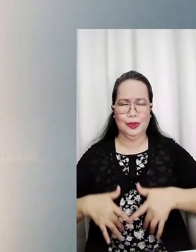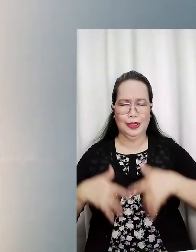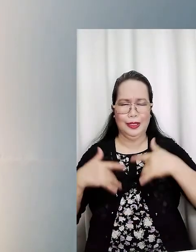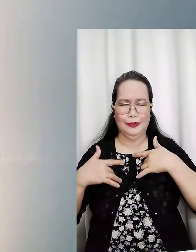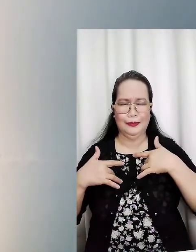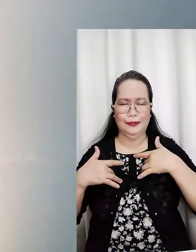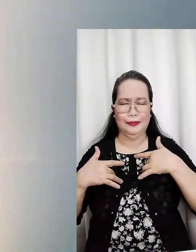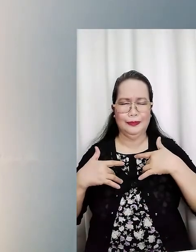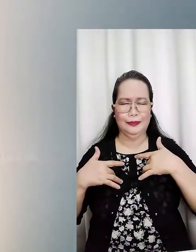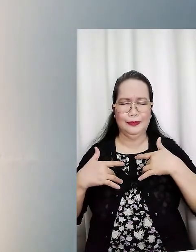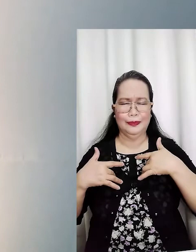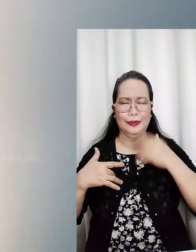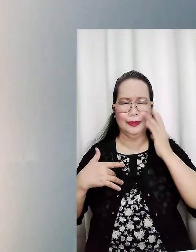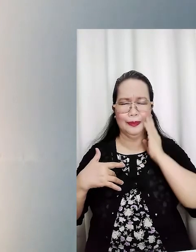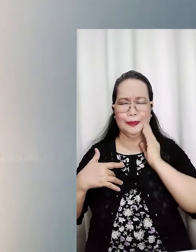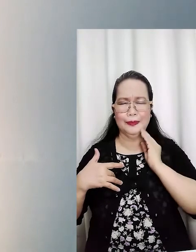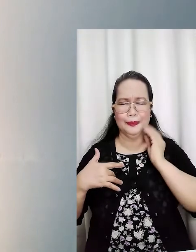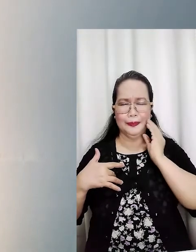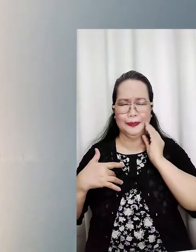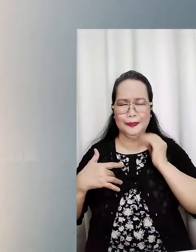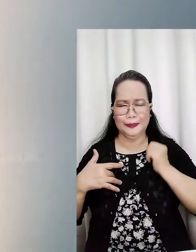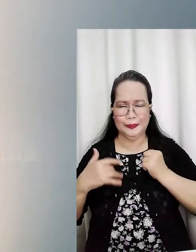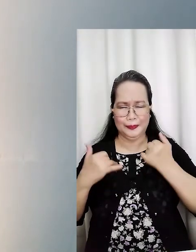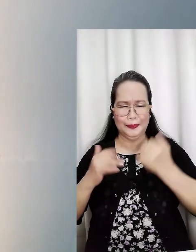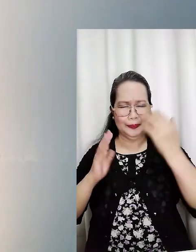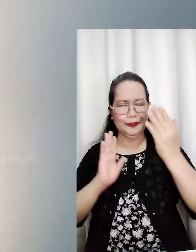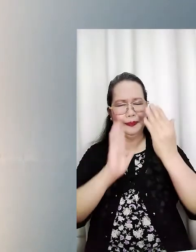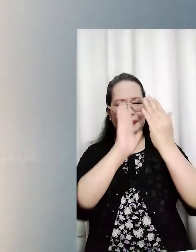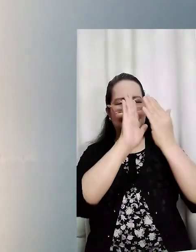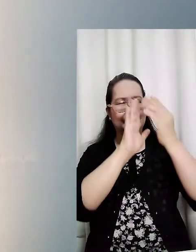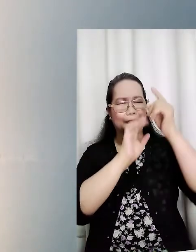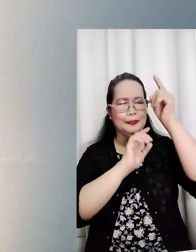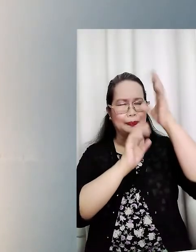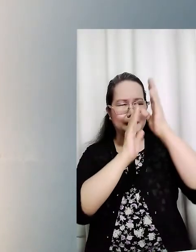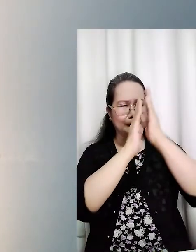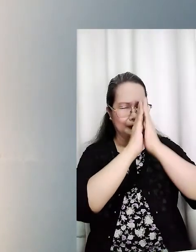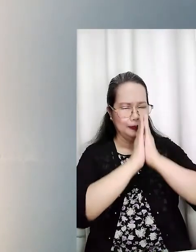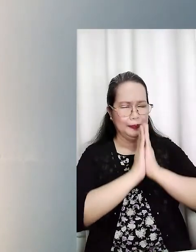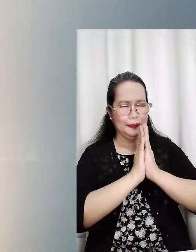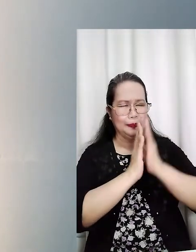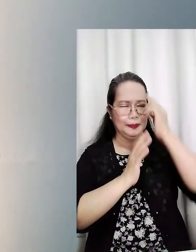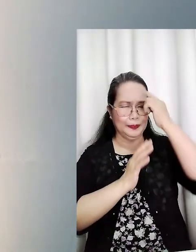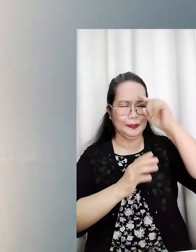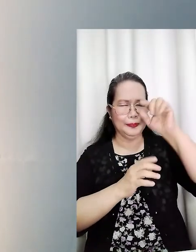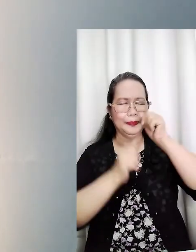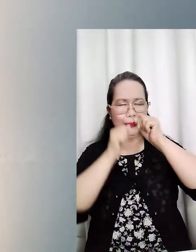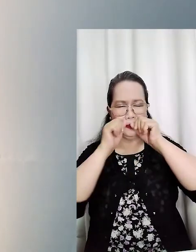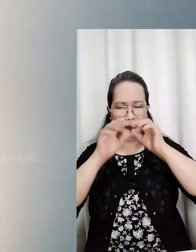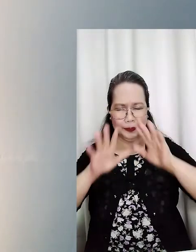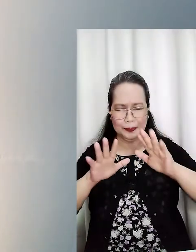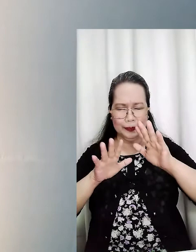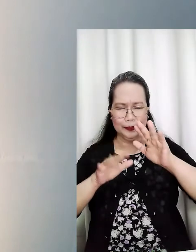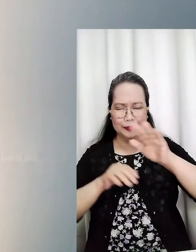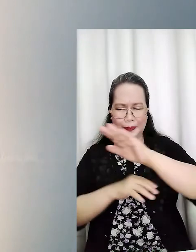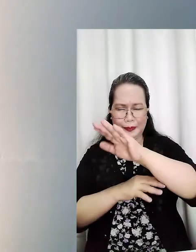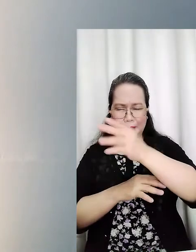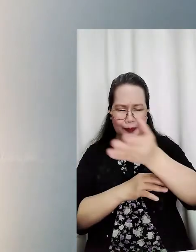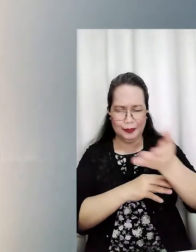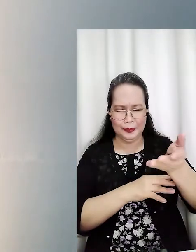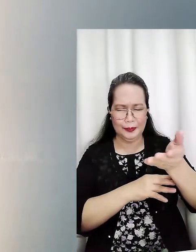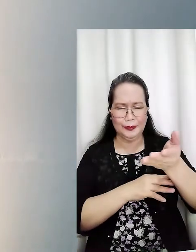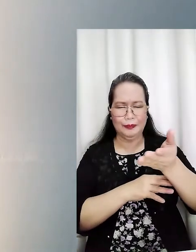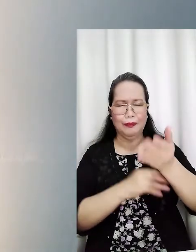buhay. At ngayon pa noon, we continue to come before your presence as we ask for your special blessings sa aming